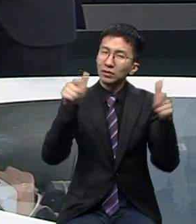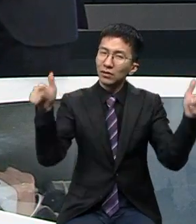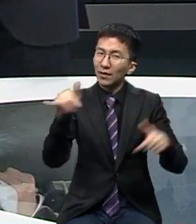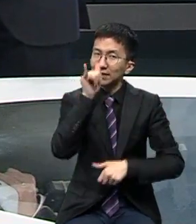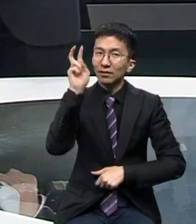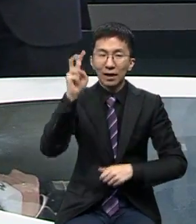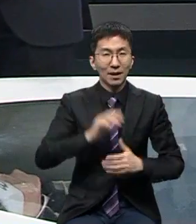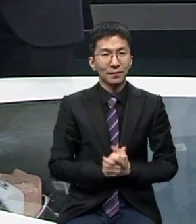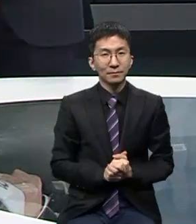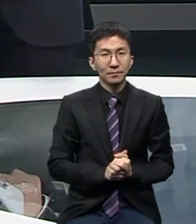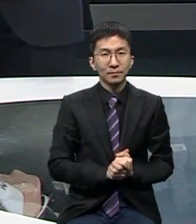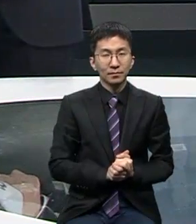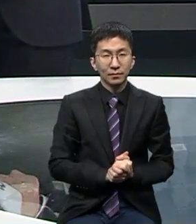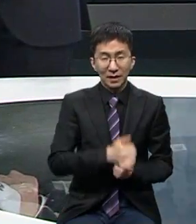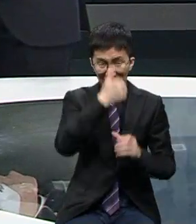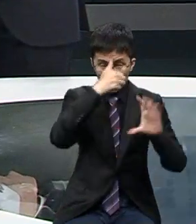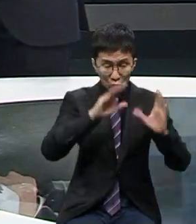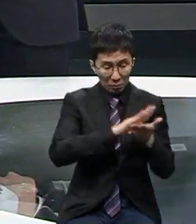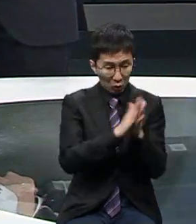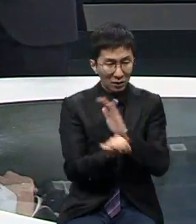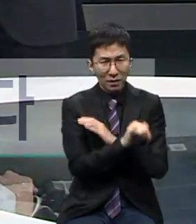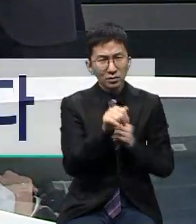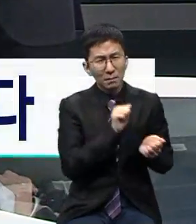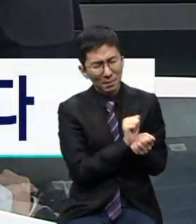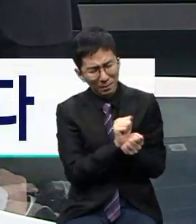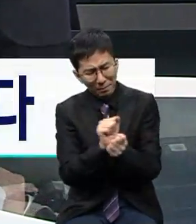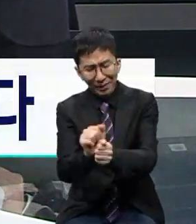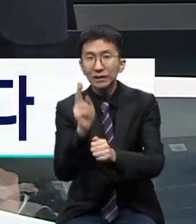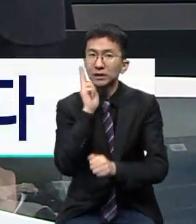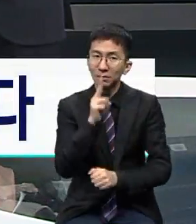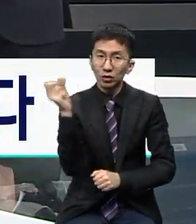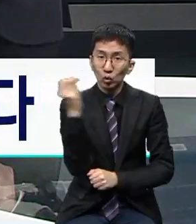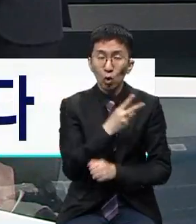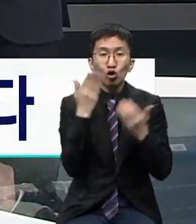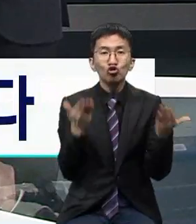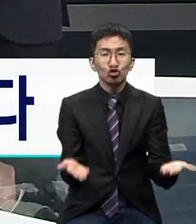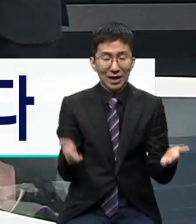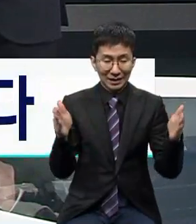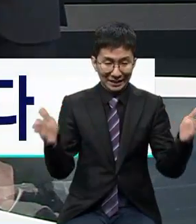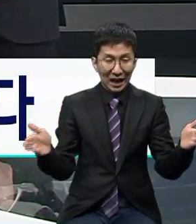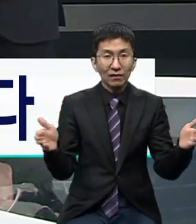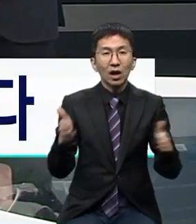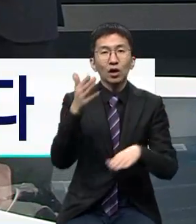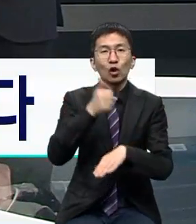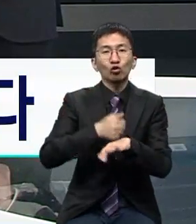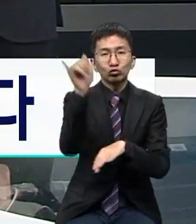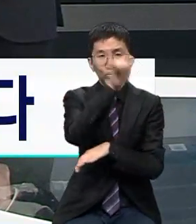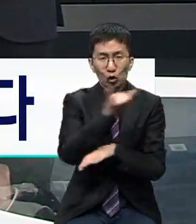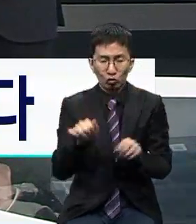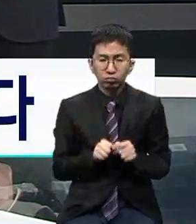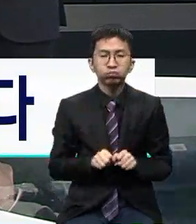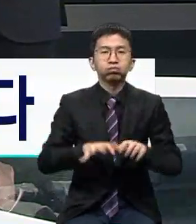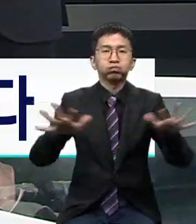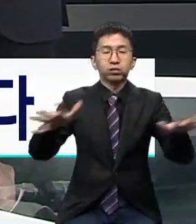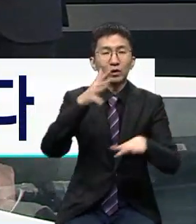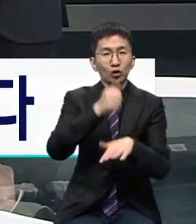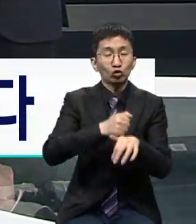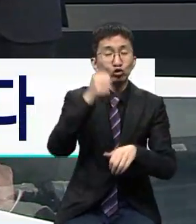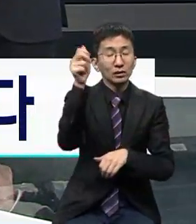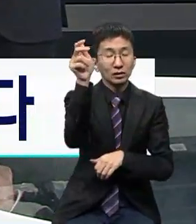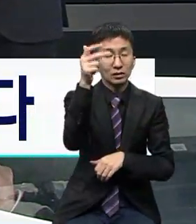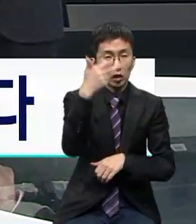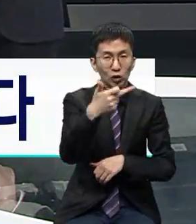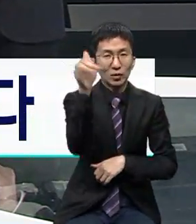있습니다. 자, 델타 변이가 계속 번지고 있고 또 휴가철을 맞아 사람들이 전국으로 움직이면서 17개